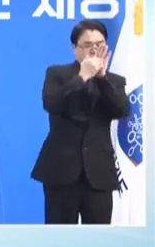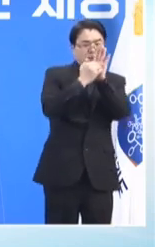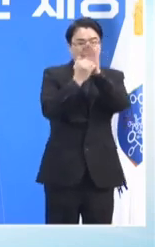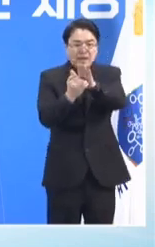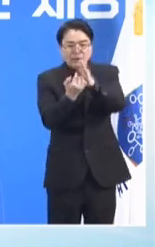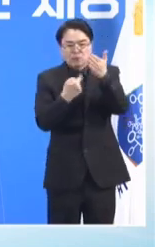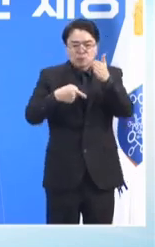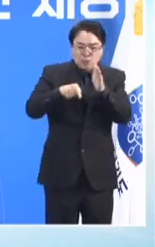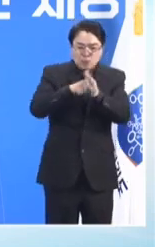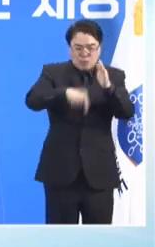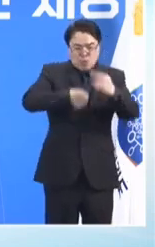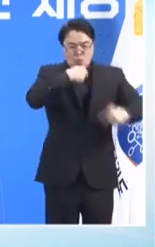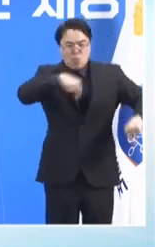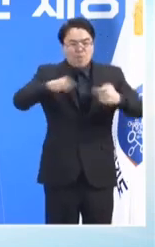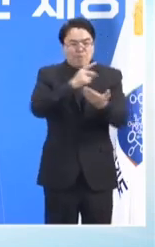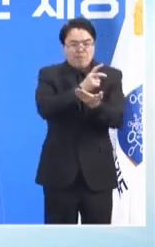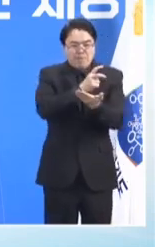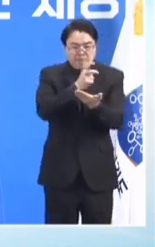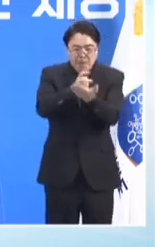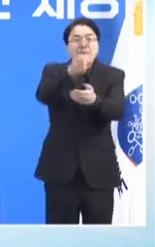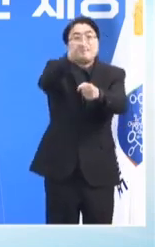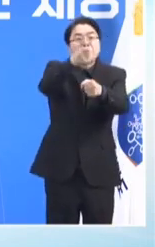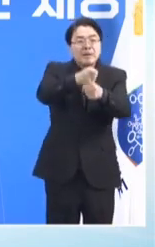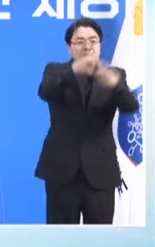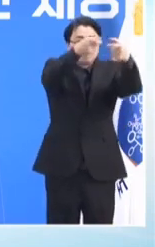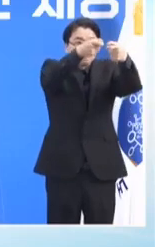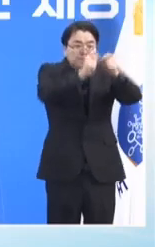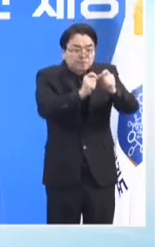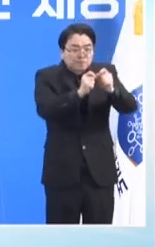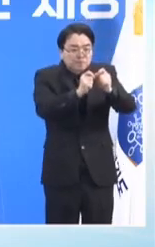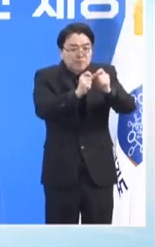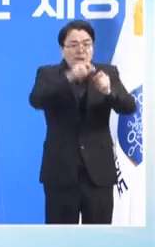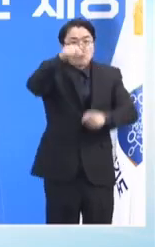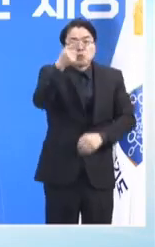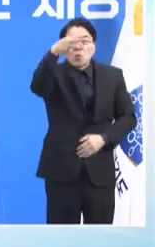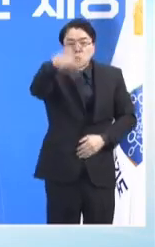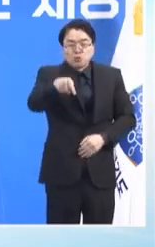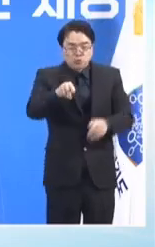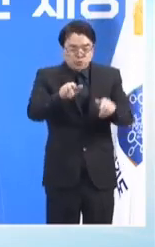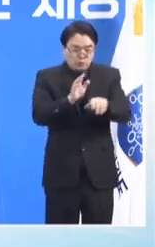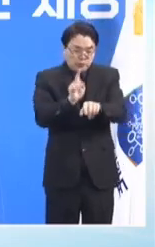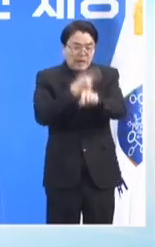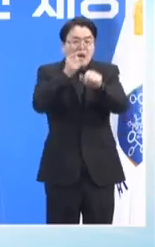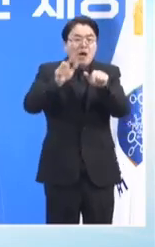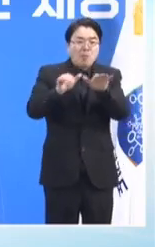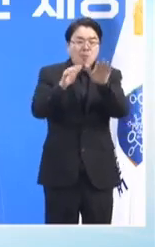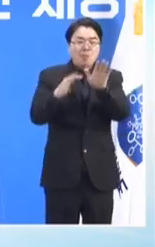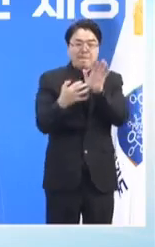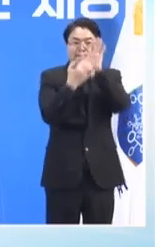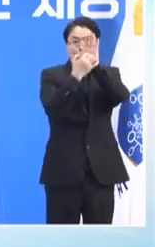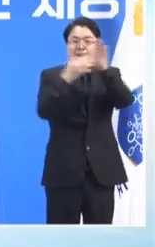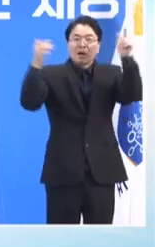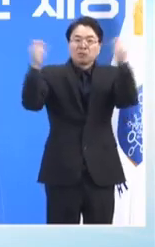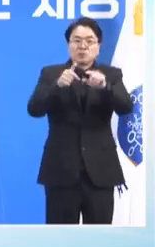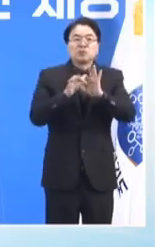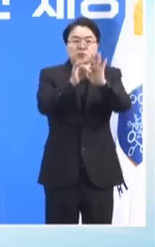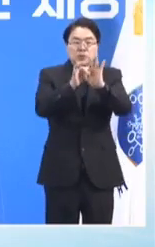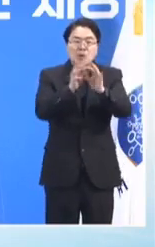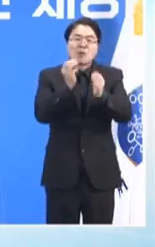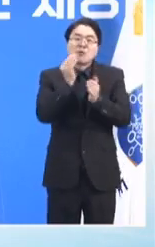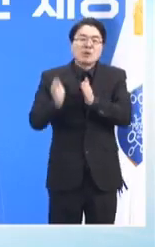틀의 자치법규를 강화하고 세부적으로는 조류 충돌 저감 방안을 반영하여 기존 경기도